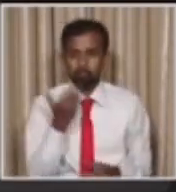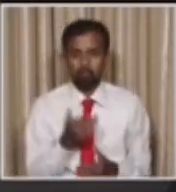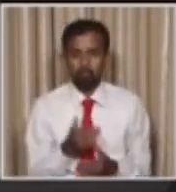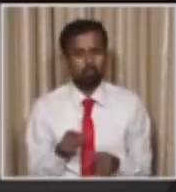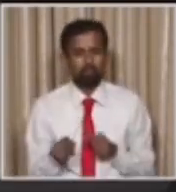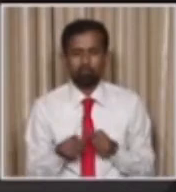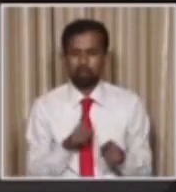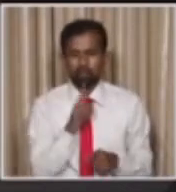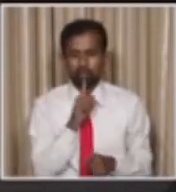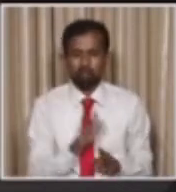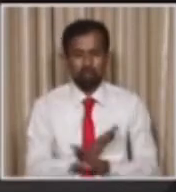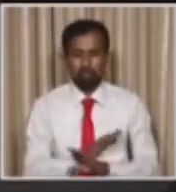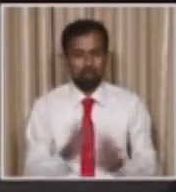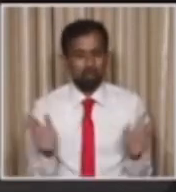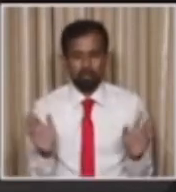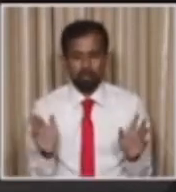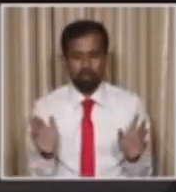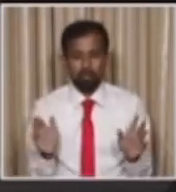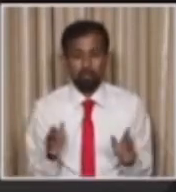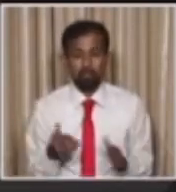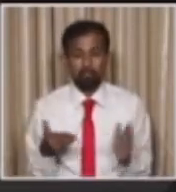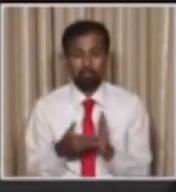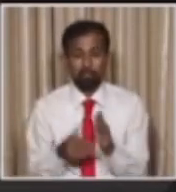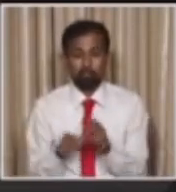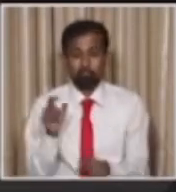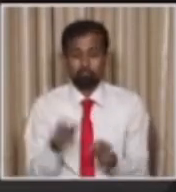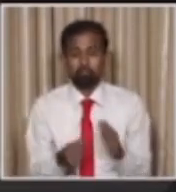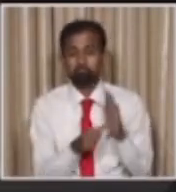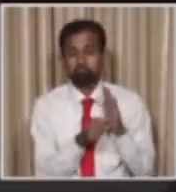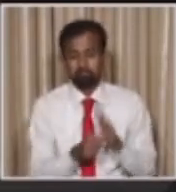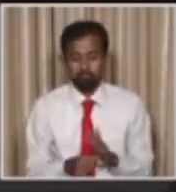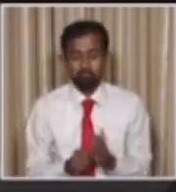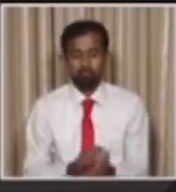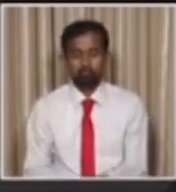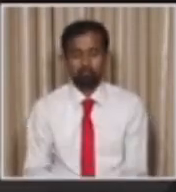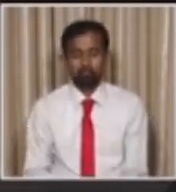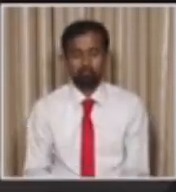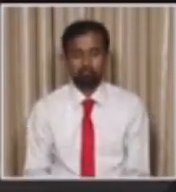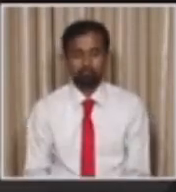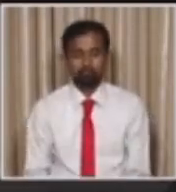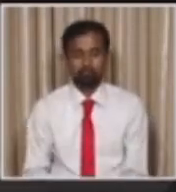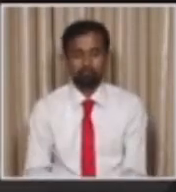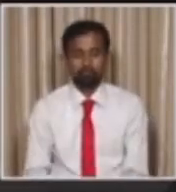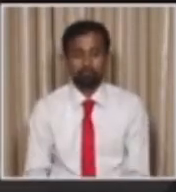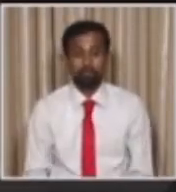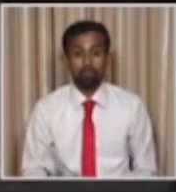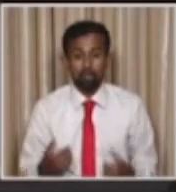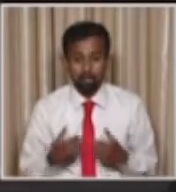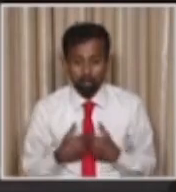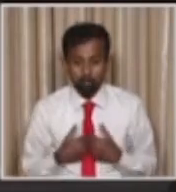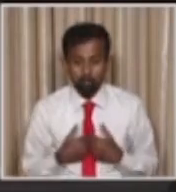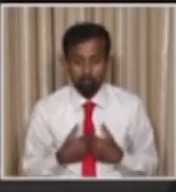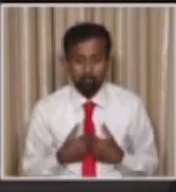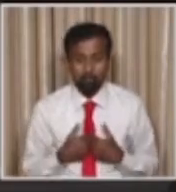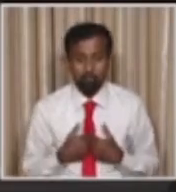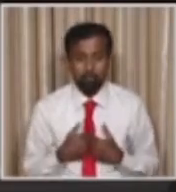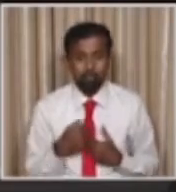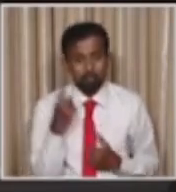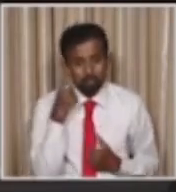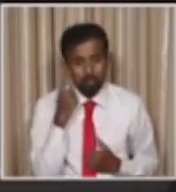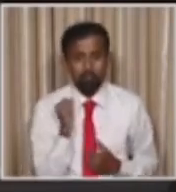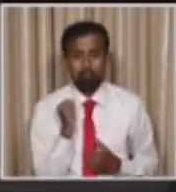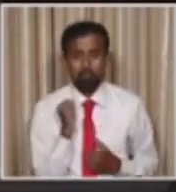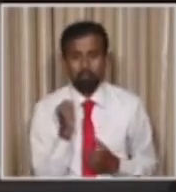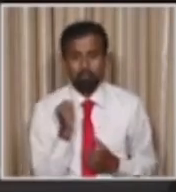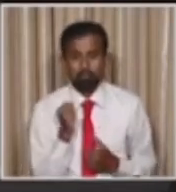එහෙම කියන්නේ නැහැ. එහෙම කරොත් අර වින්දිතයන් දෙන්න අසාධාරණයක් කියලා අපි දන්නේ. දැන් අපි මොනවද අපි කල්පනා කරන්න ඕන?